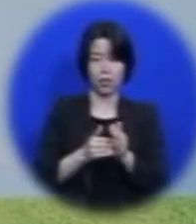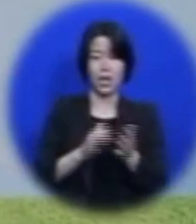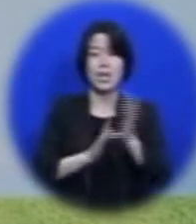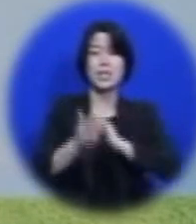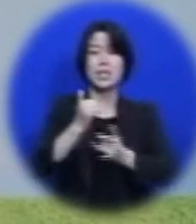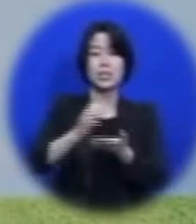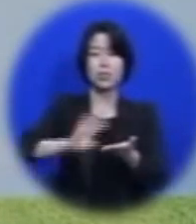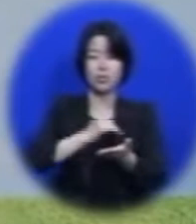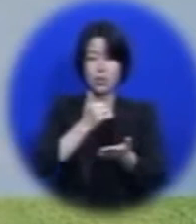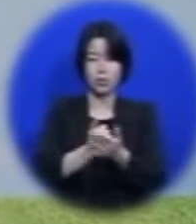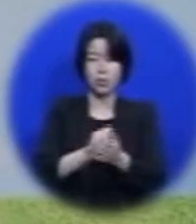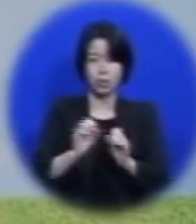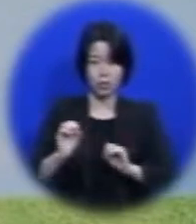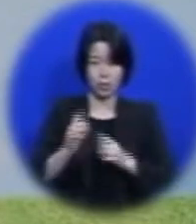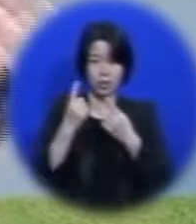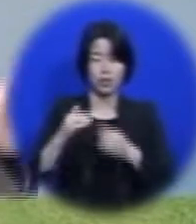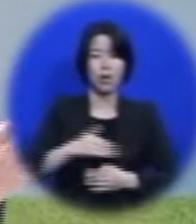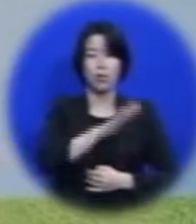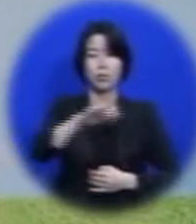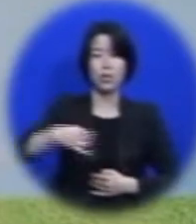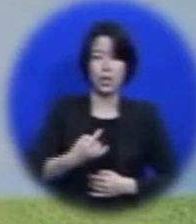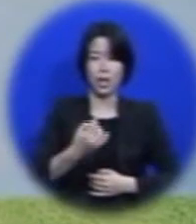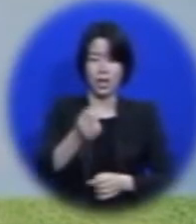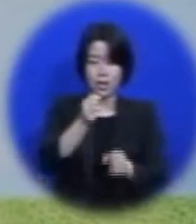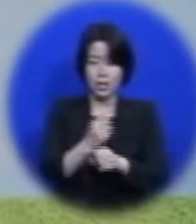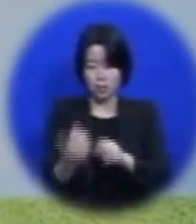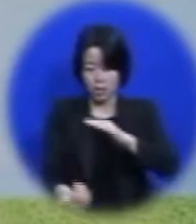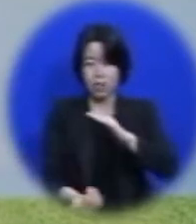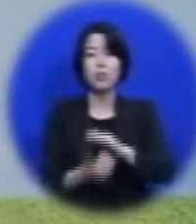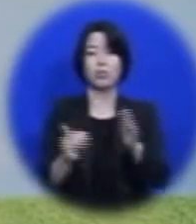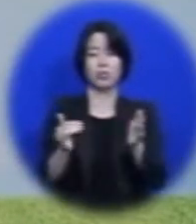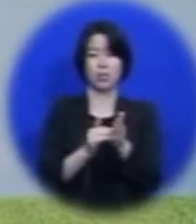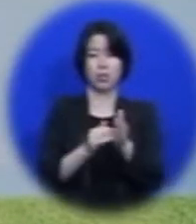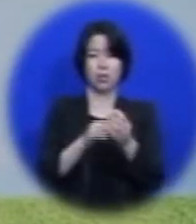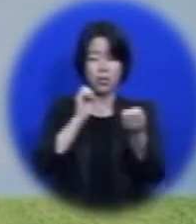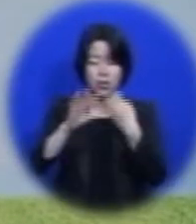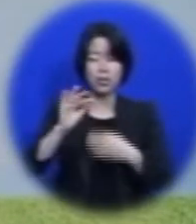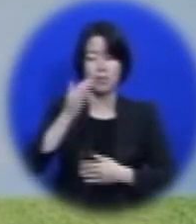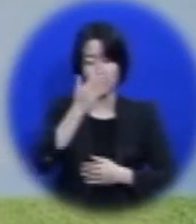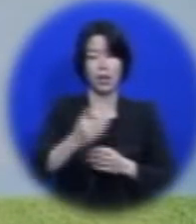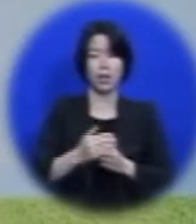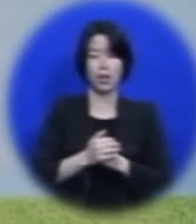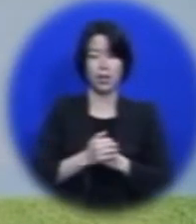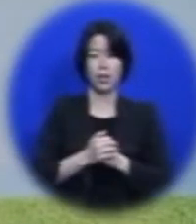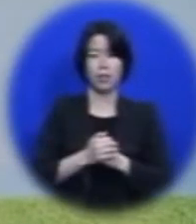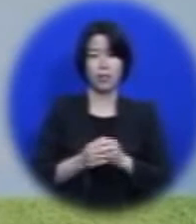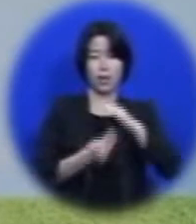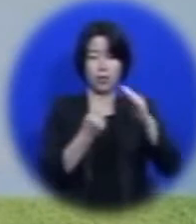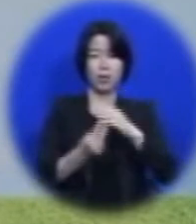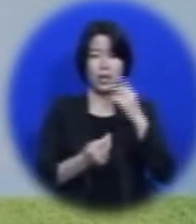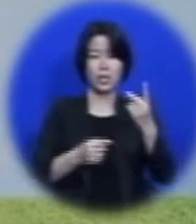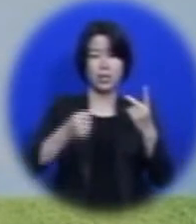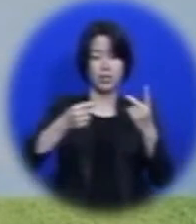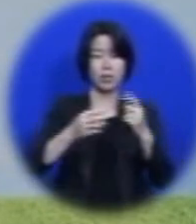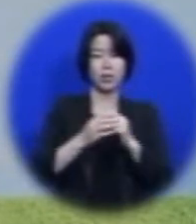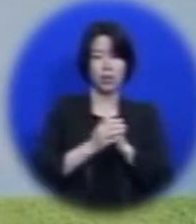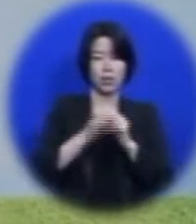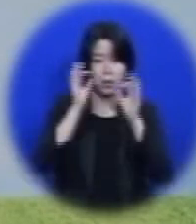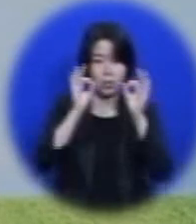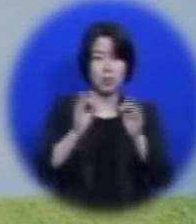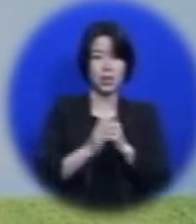그리스도로 인하여 우리에게 이미 이루어졌어요. 이 소원이 응답되었습니다. 요한일서 1장 7절에 보면